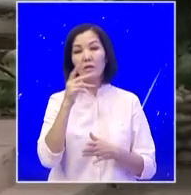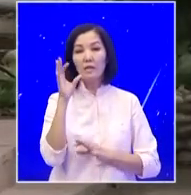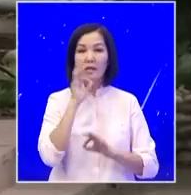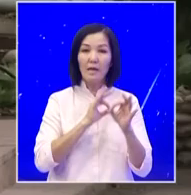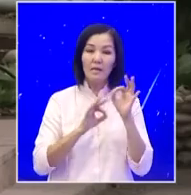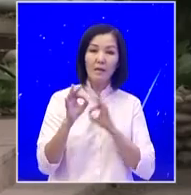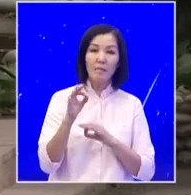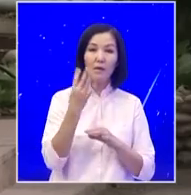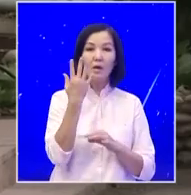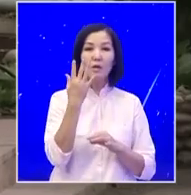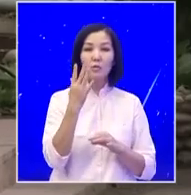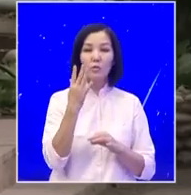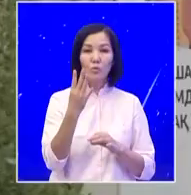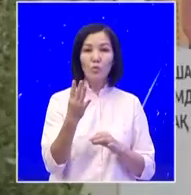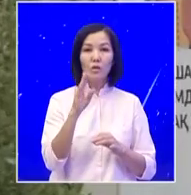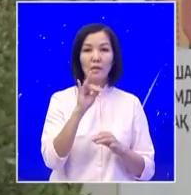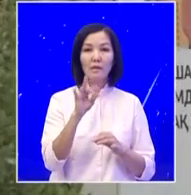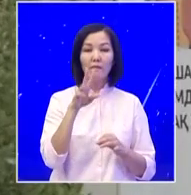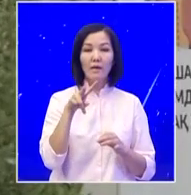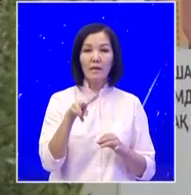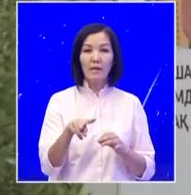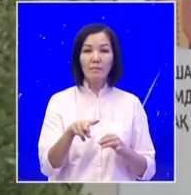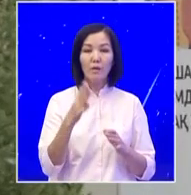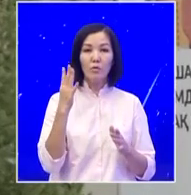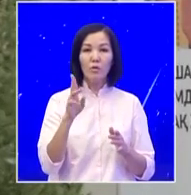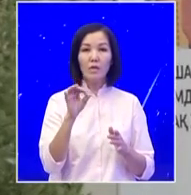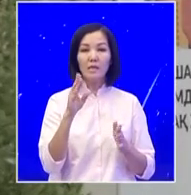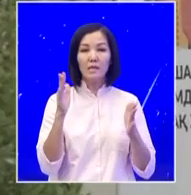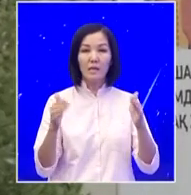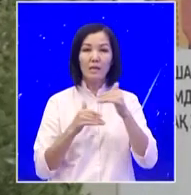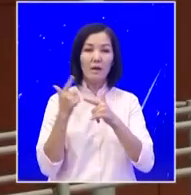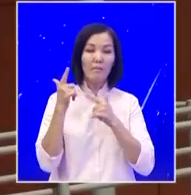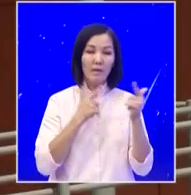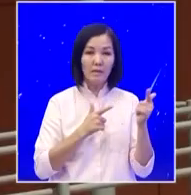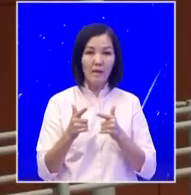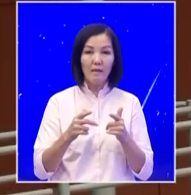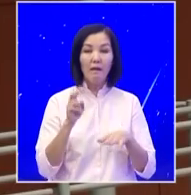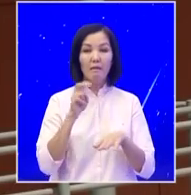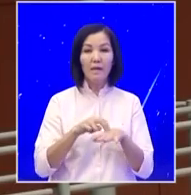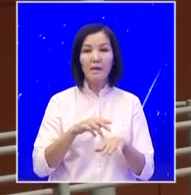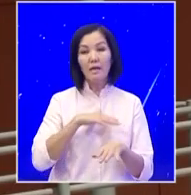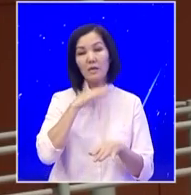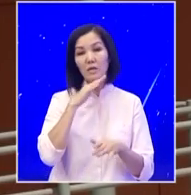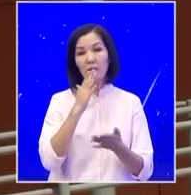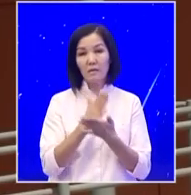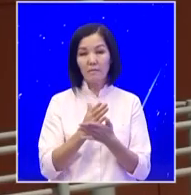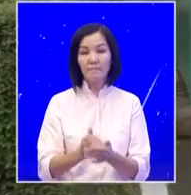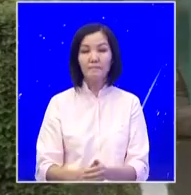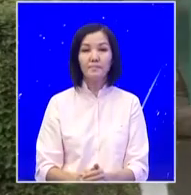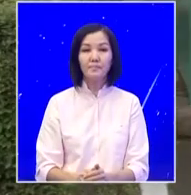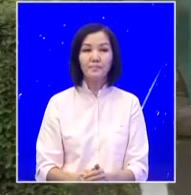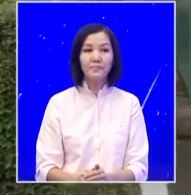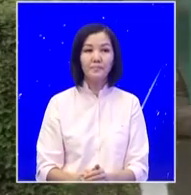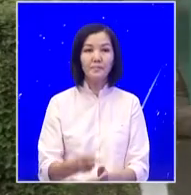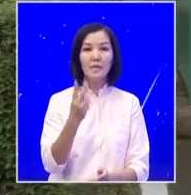қоры 4 ЭВЛ мен 40 тана концентранттық аппарат дайын. Дәрігерлерде жеткілікті дейді сала жауаптылары.